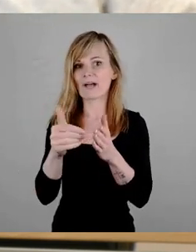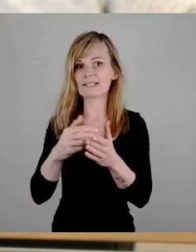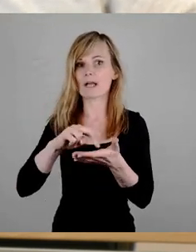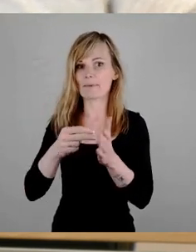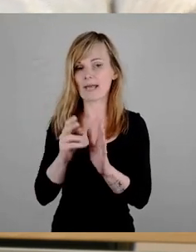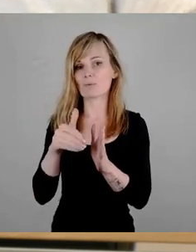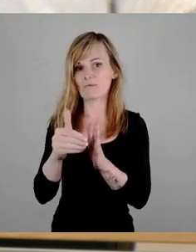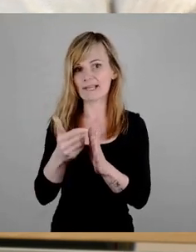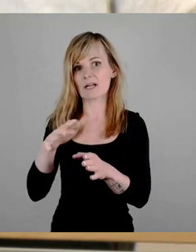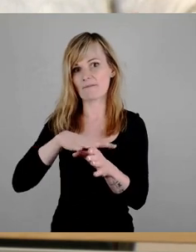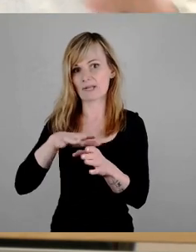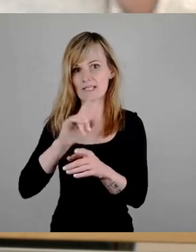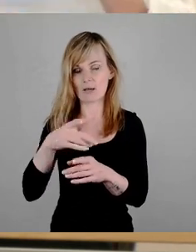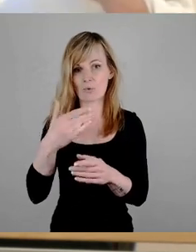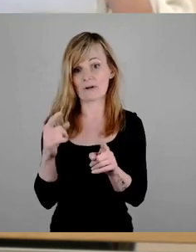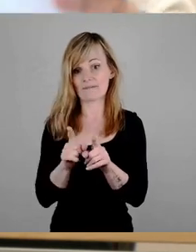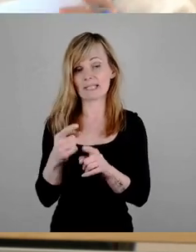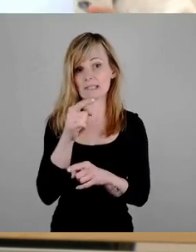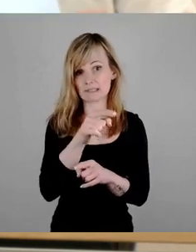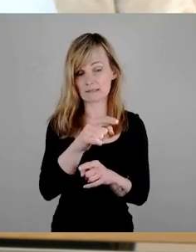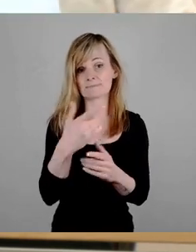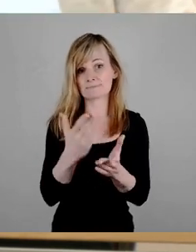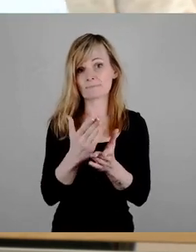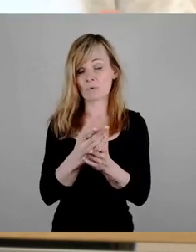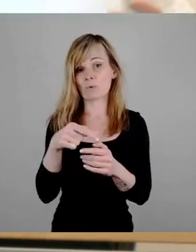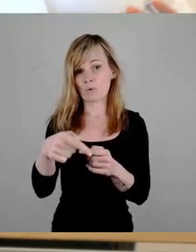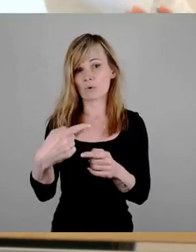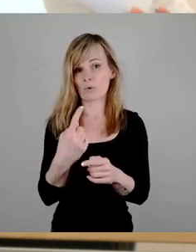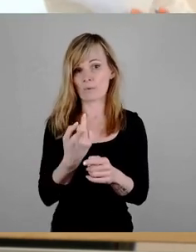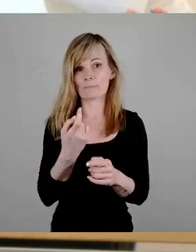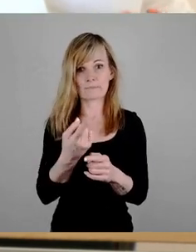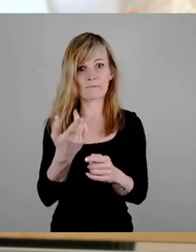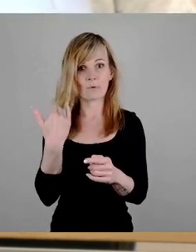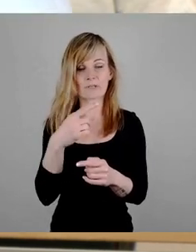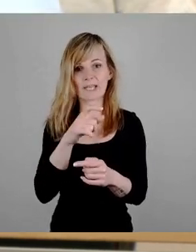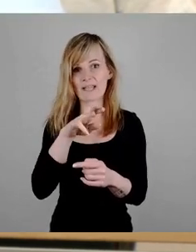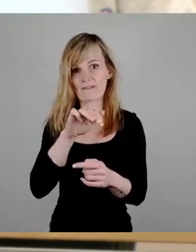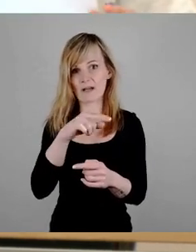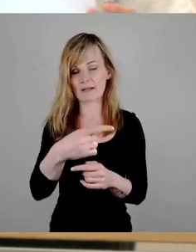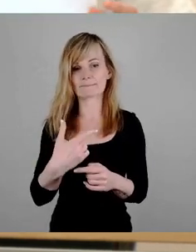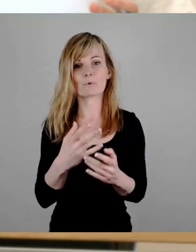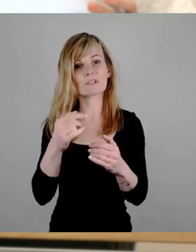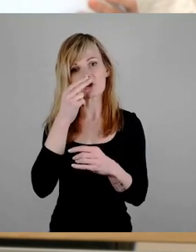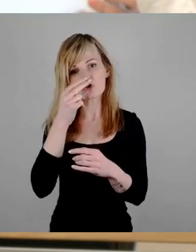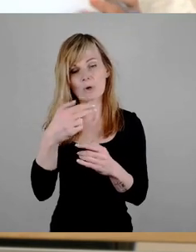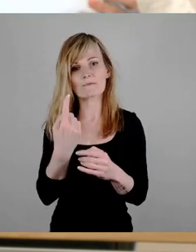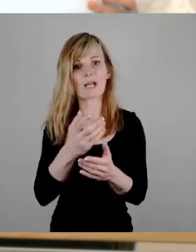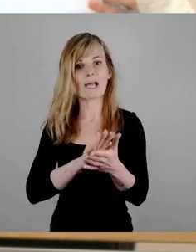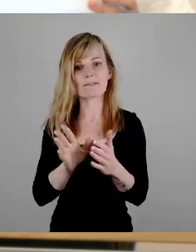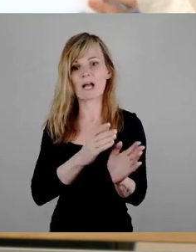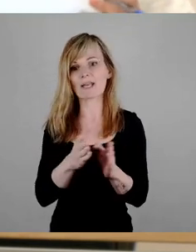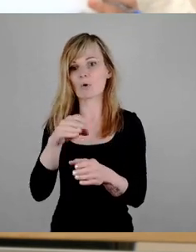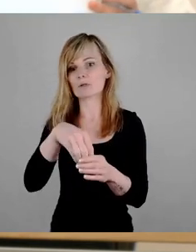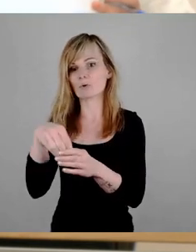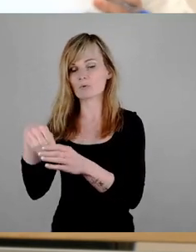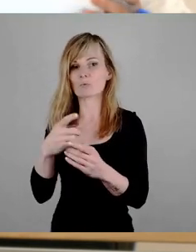weiterer Flächen, wie der, die ja noch abhaufen werden soll von der Drehwag. Und dann gucken, dass wir es einfach einordnen und auch